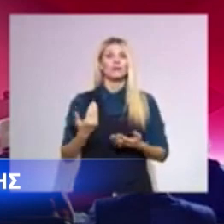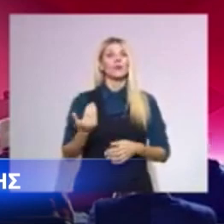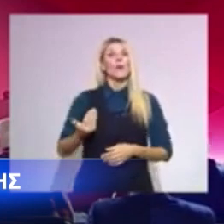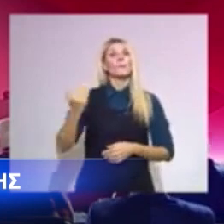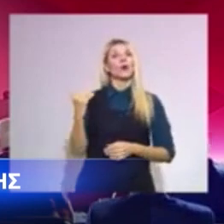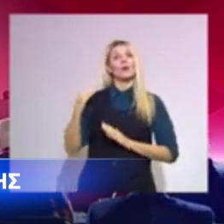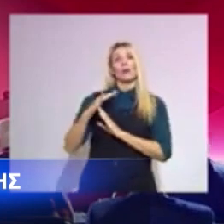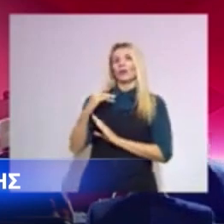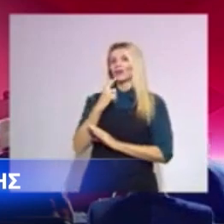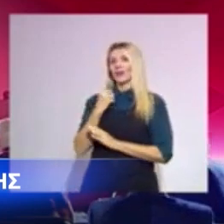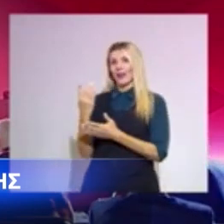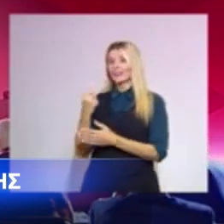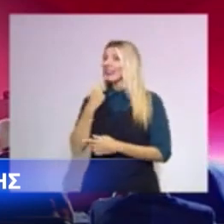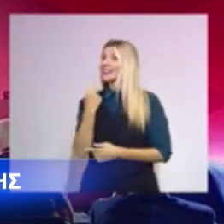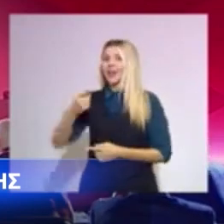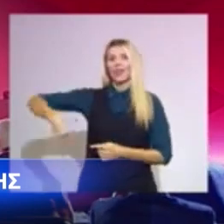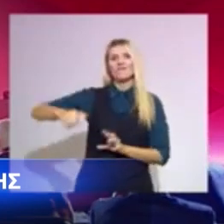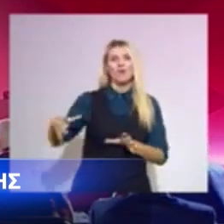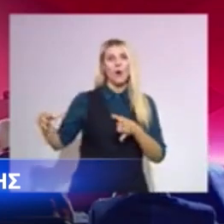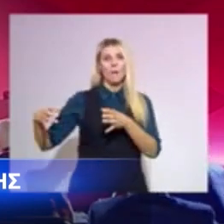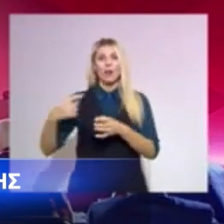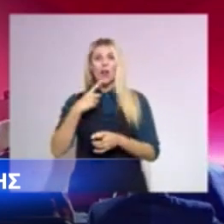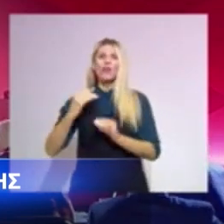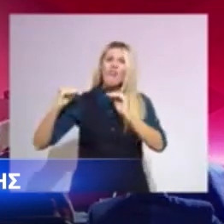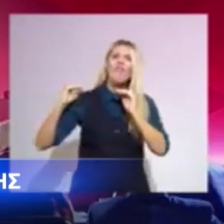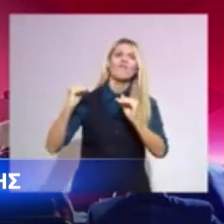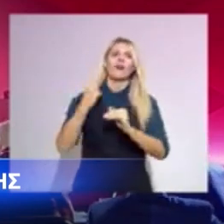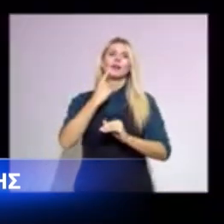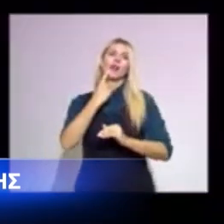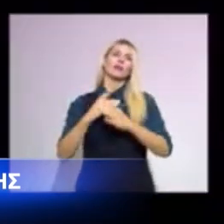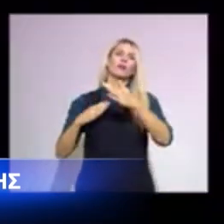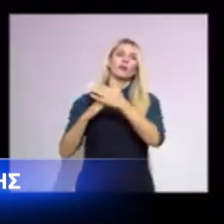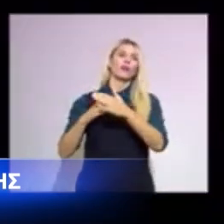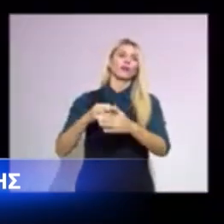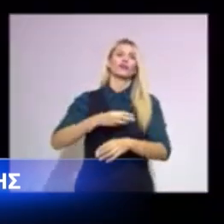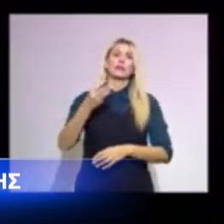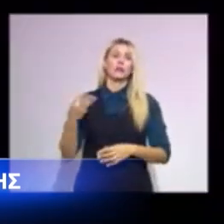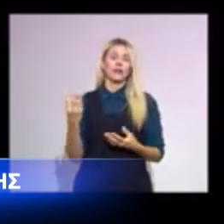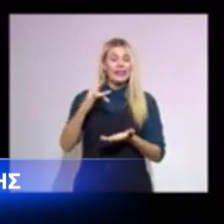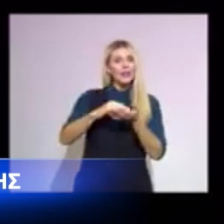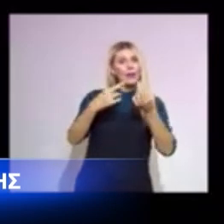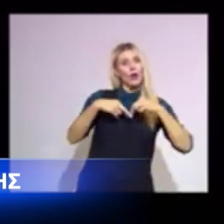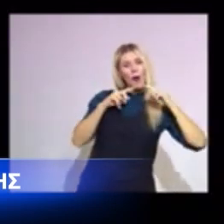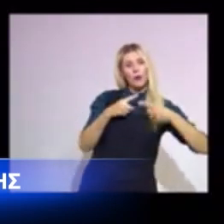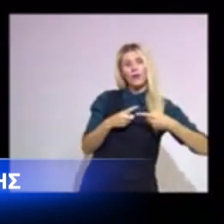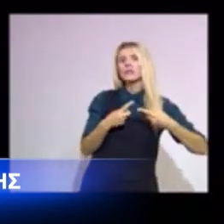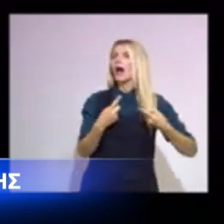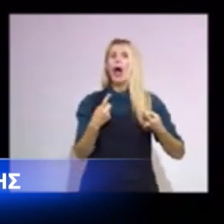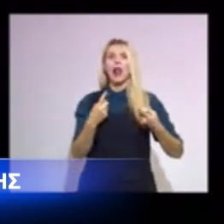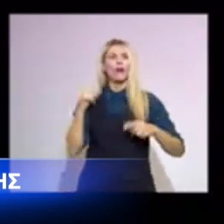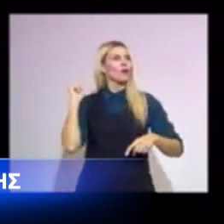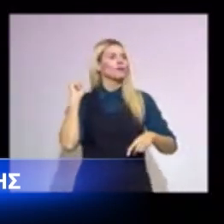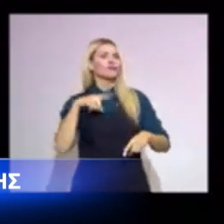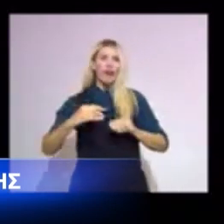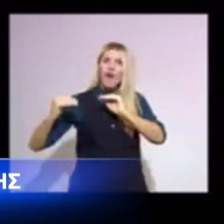Προέδρου ισχυρίζεται ότι ο κύριος Κασελάκης είναι ακόμη πρόεδρος του ΣΥΡΙΖΑ παρά την απόφαση Κεντρικής Επιτροπής, αλλά όπως μαθαίνουμε